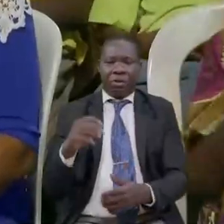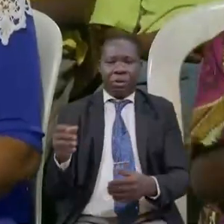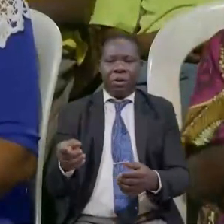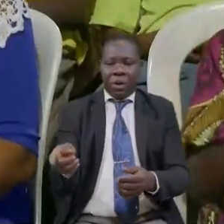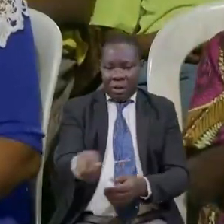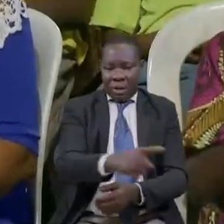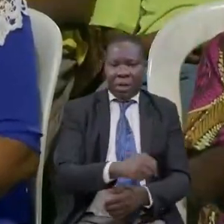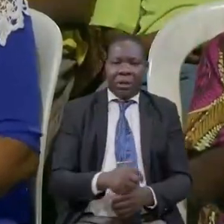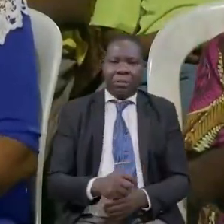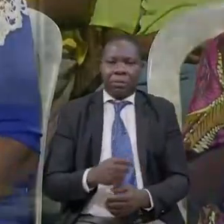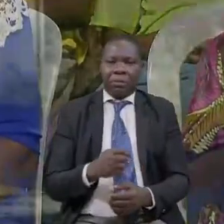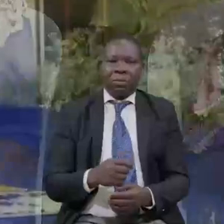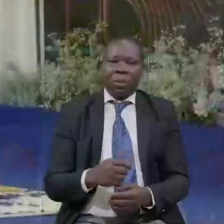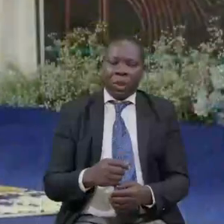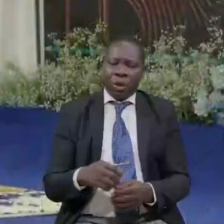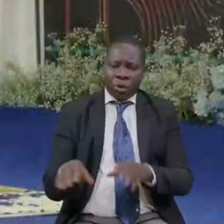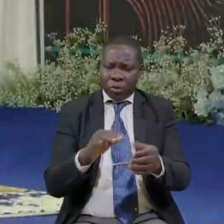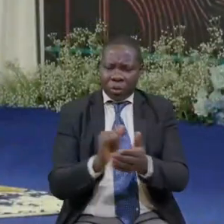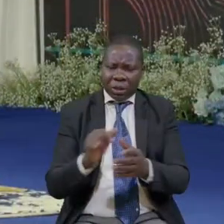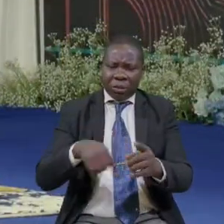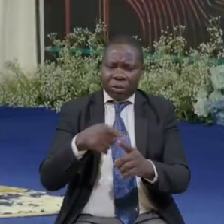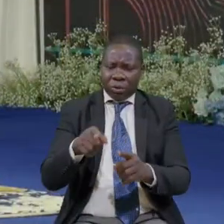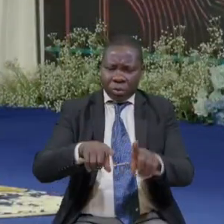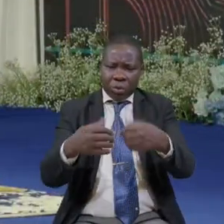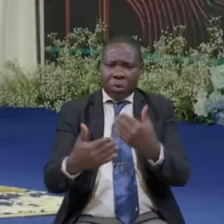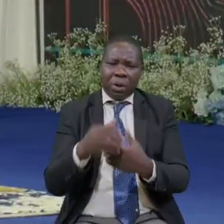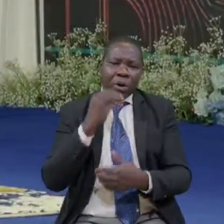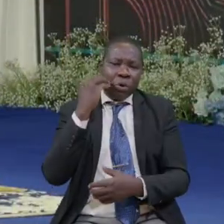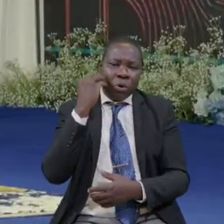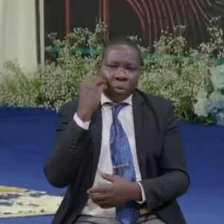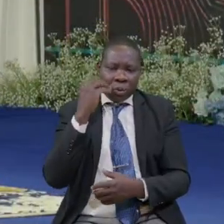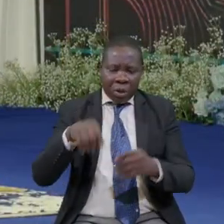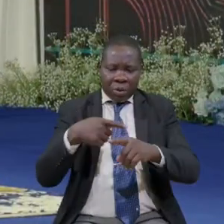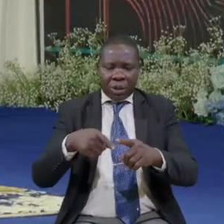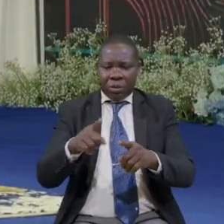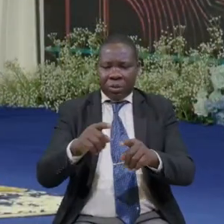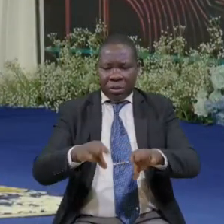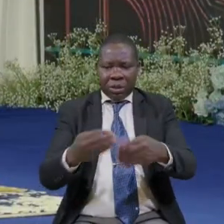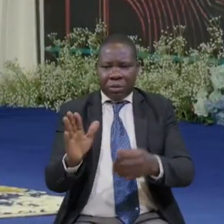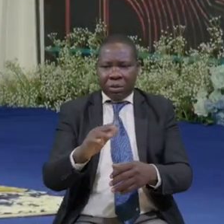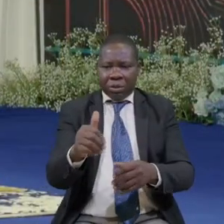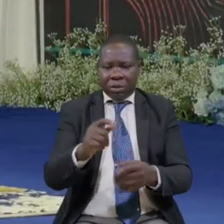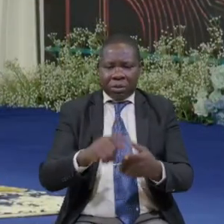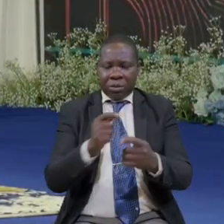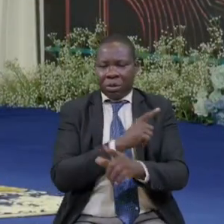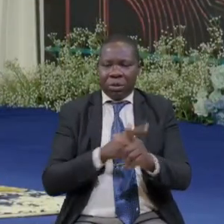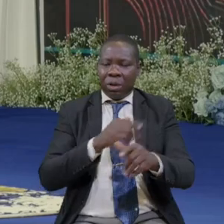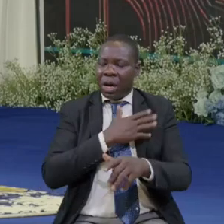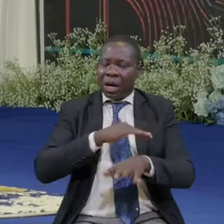Vous arrivez à la maison, lorsque vous donnez au Seigneur toutes les idoles